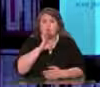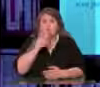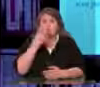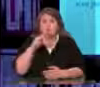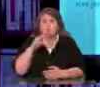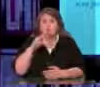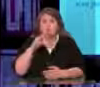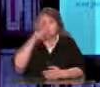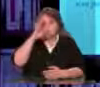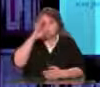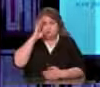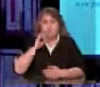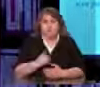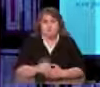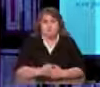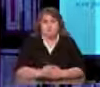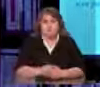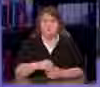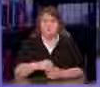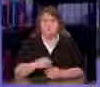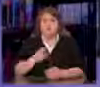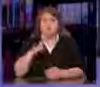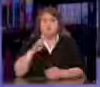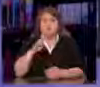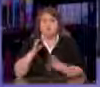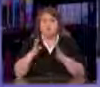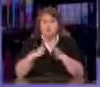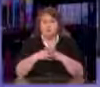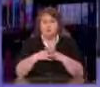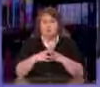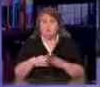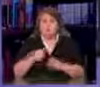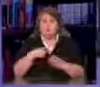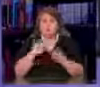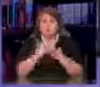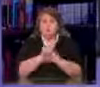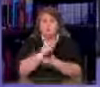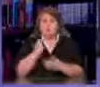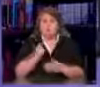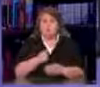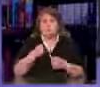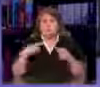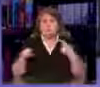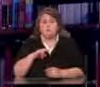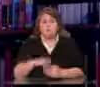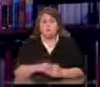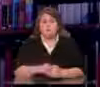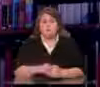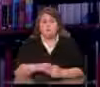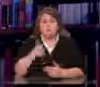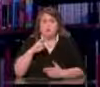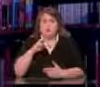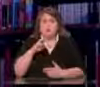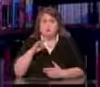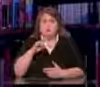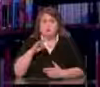четыре типа гамет мужские. Теперь при скрещивании мы получаем различные